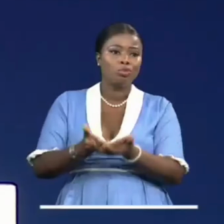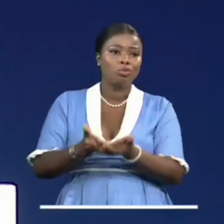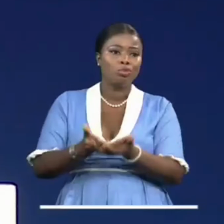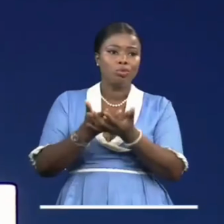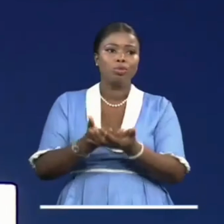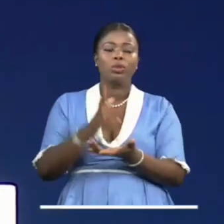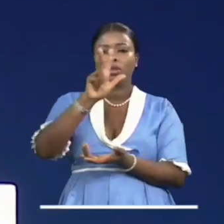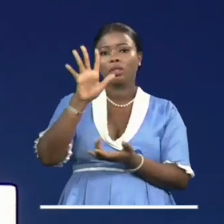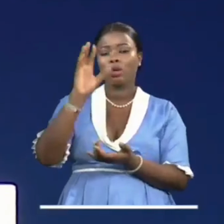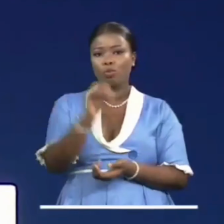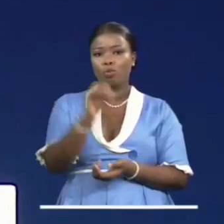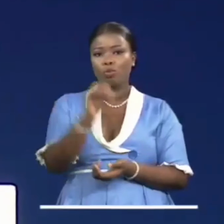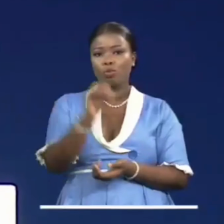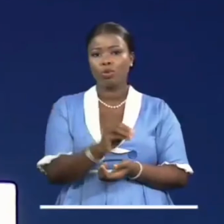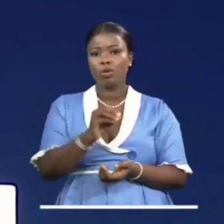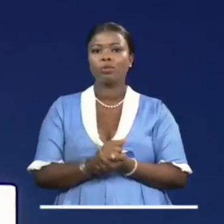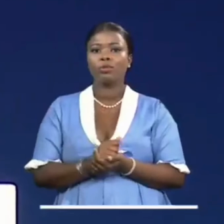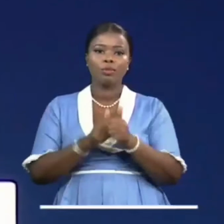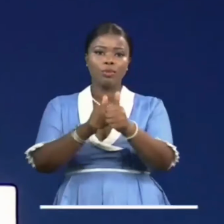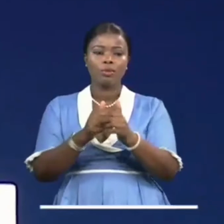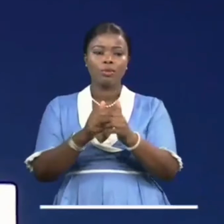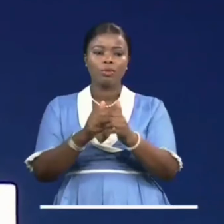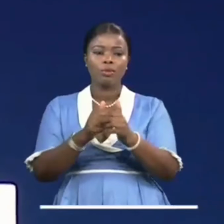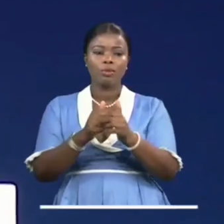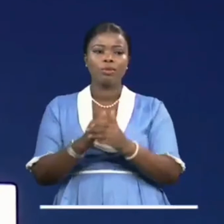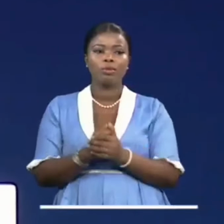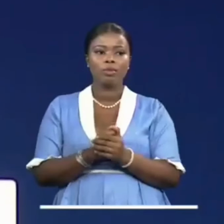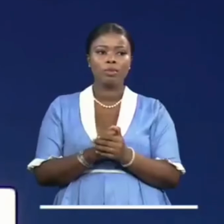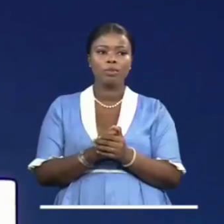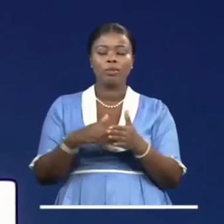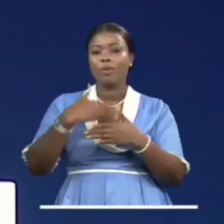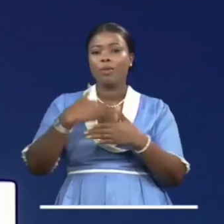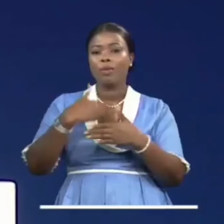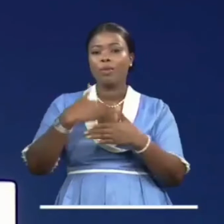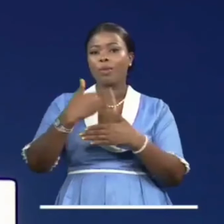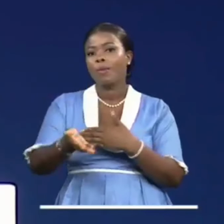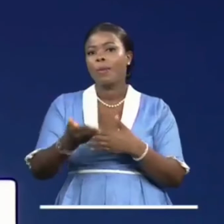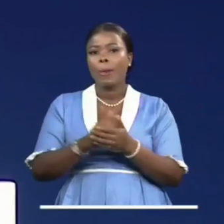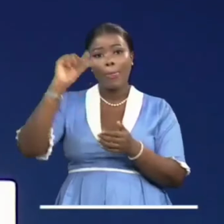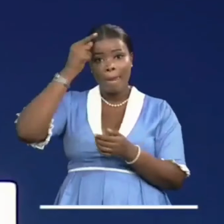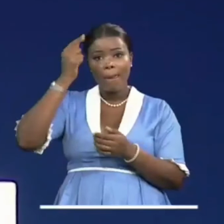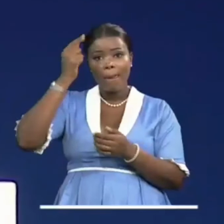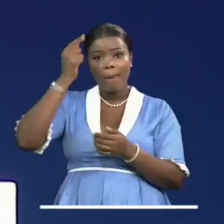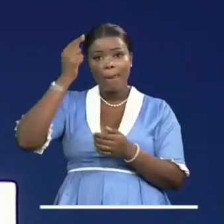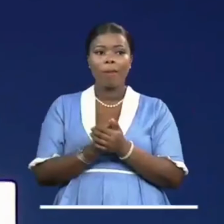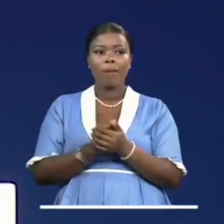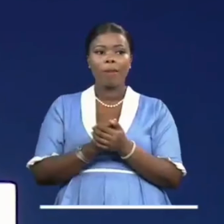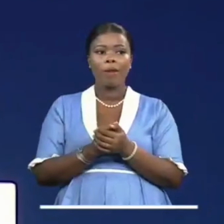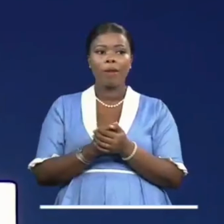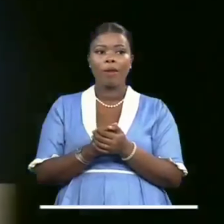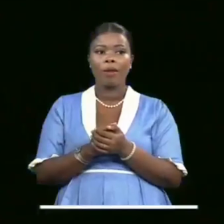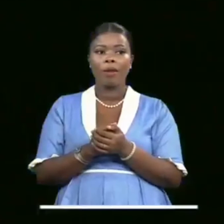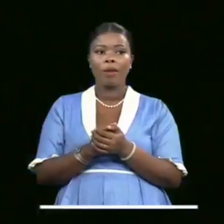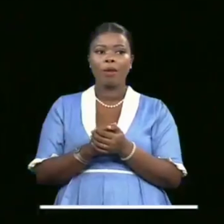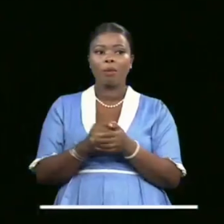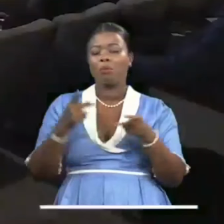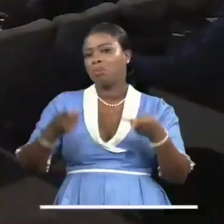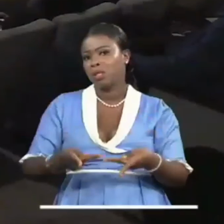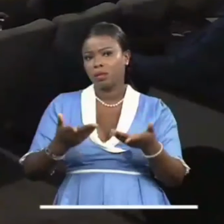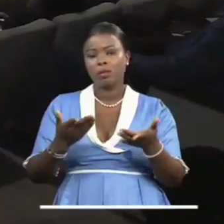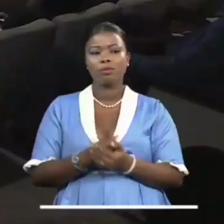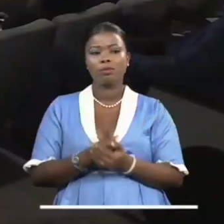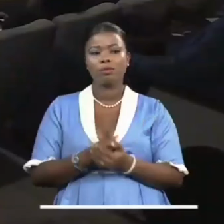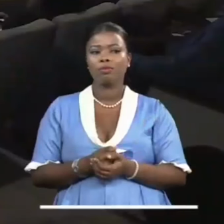quasiment suivi plus tard l'économie compétitive et ensuite la gouvernance également et l'aménagement du territoire ont des trucs très intéressants